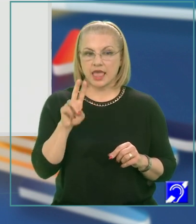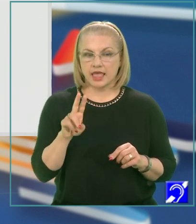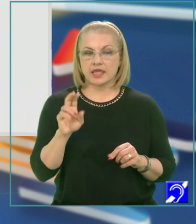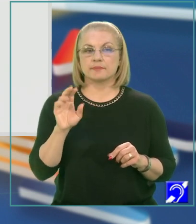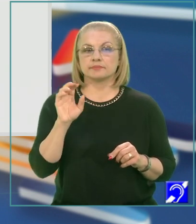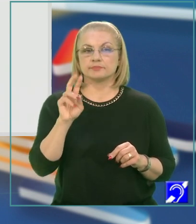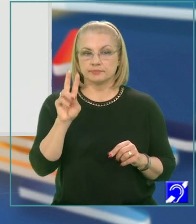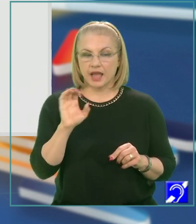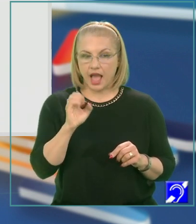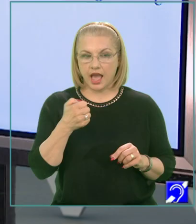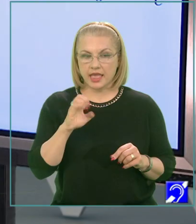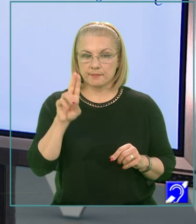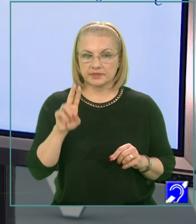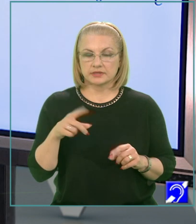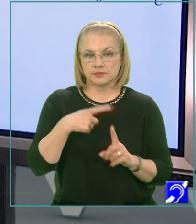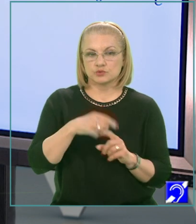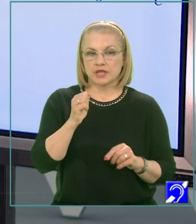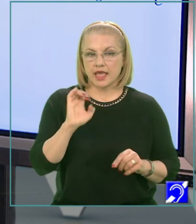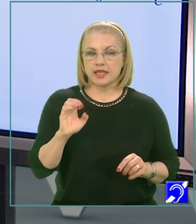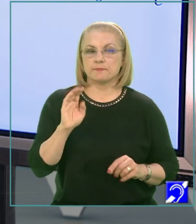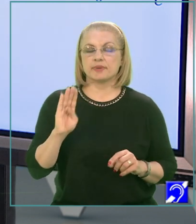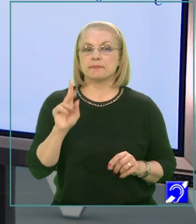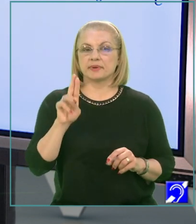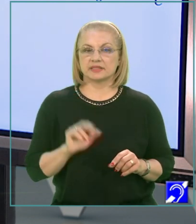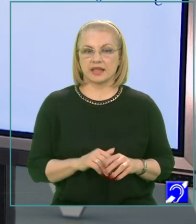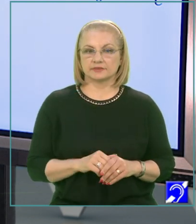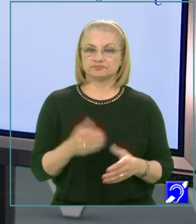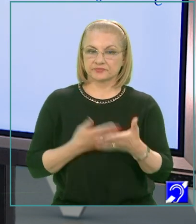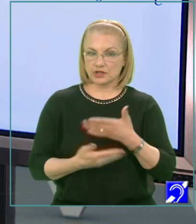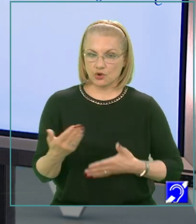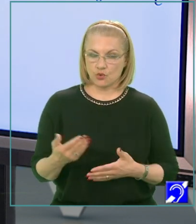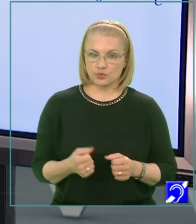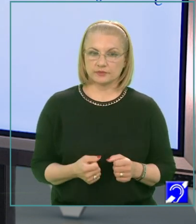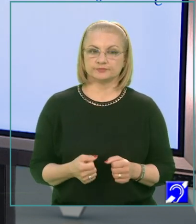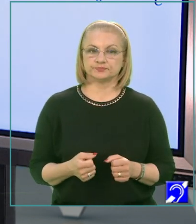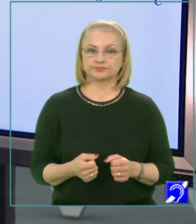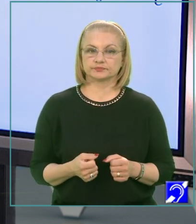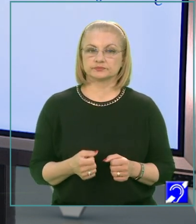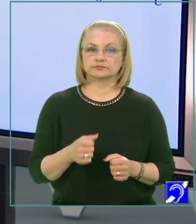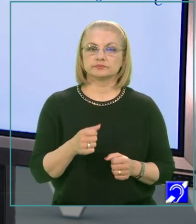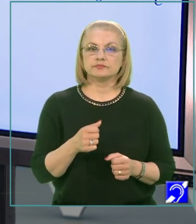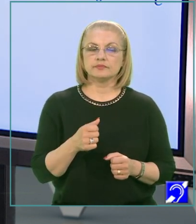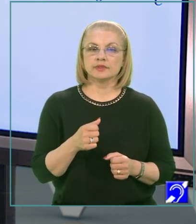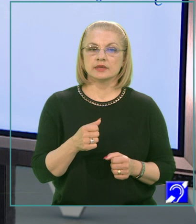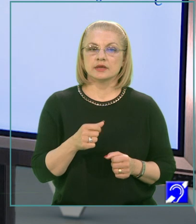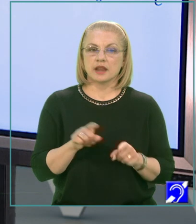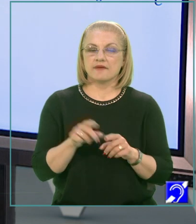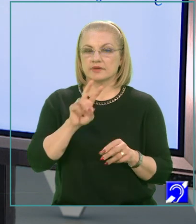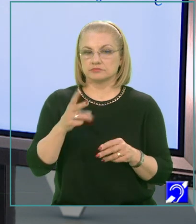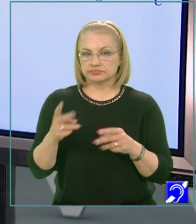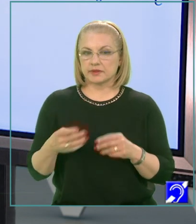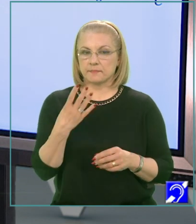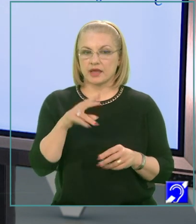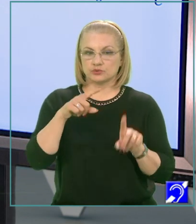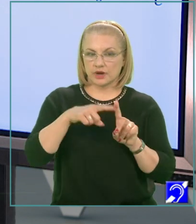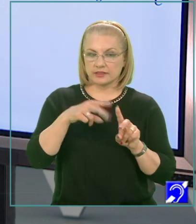pătrat. Înlocuim cu lungimile acestor segmente, AE cu 4 radical din 2, BE la fel cu 4 radical